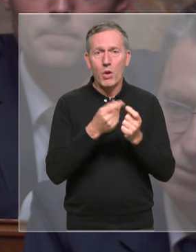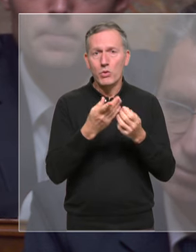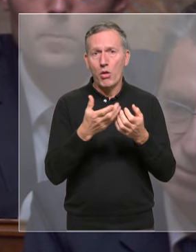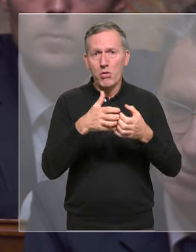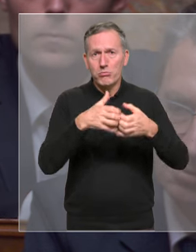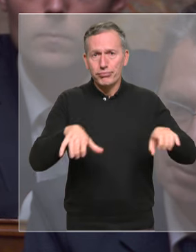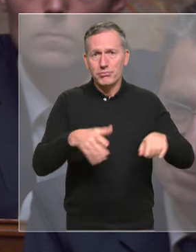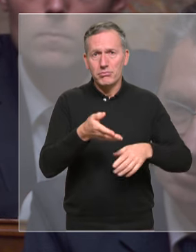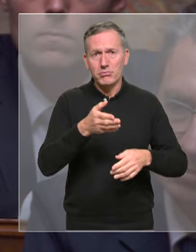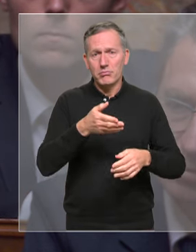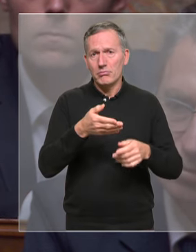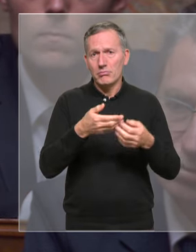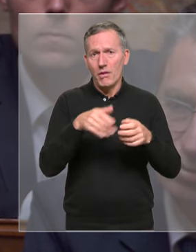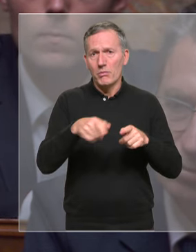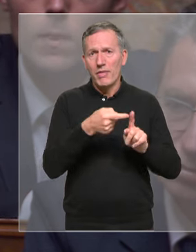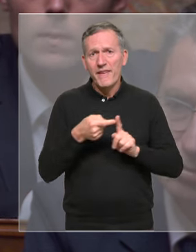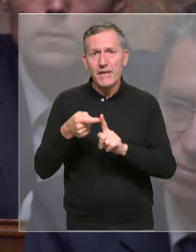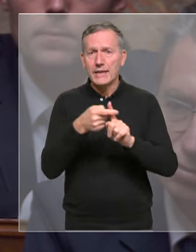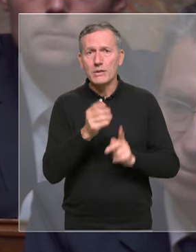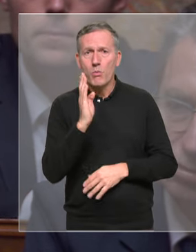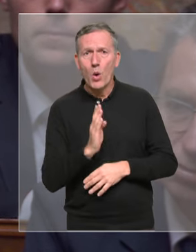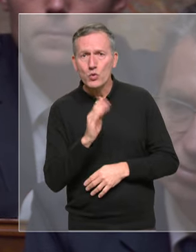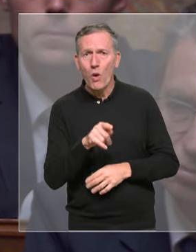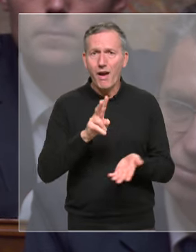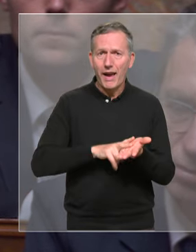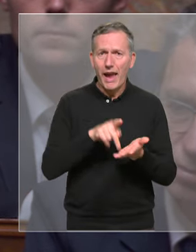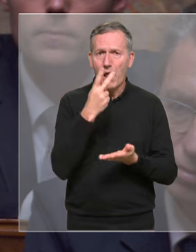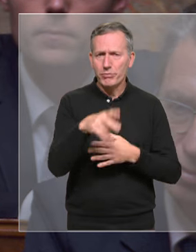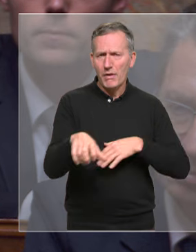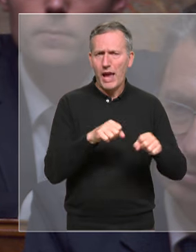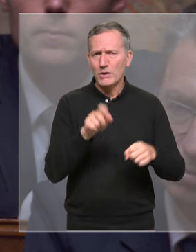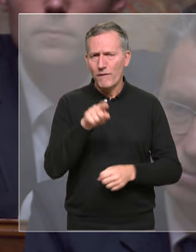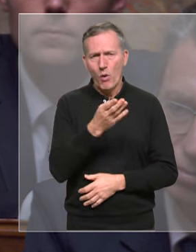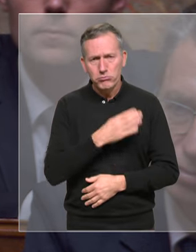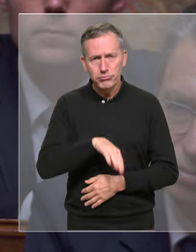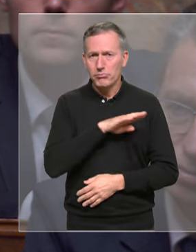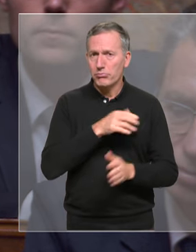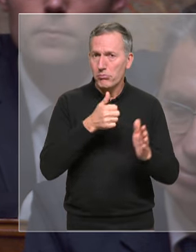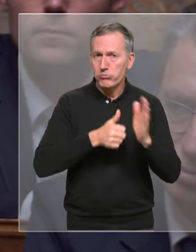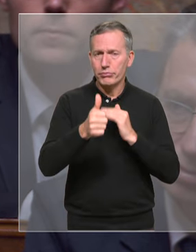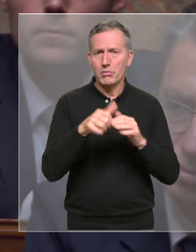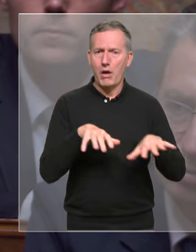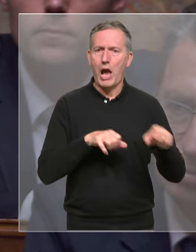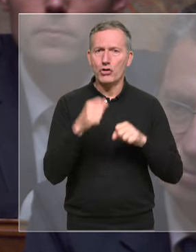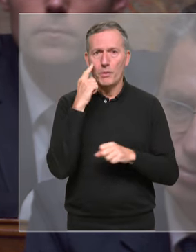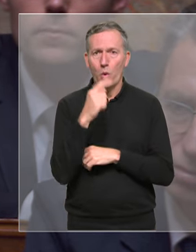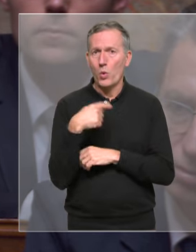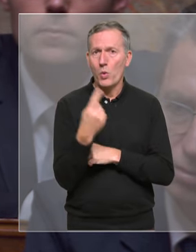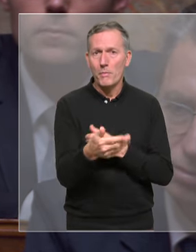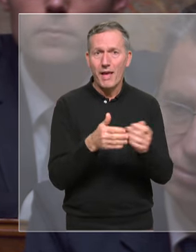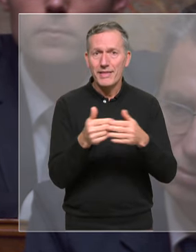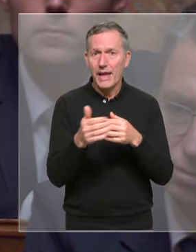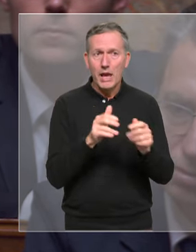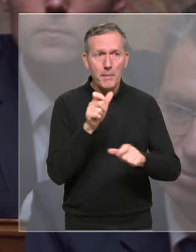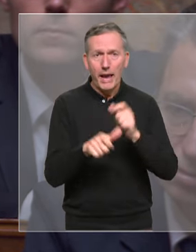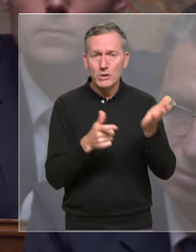entre vos actions et leurs réels besoins. Stop, il est grand temps de prendre vos responsabilités et d'agir en faveur de cette profession pour ces hommes